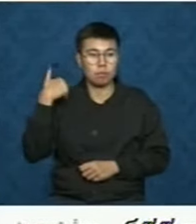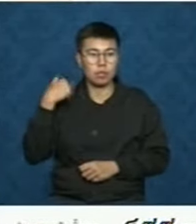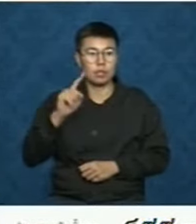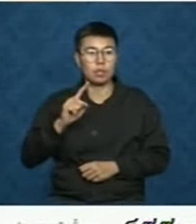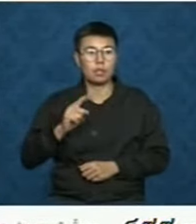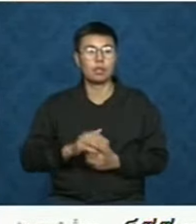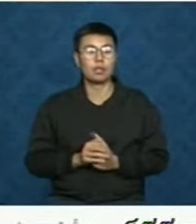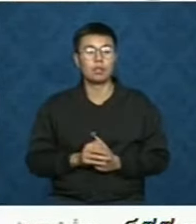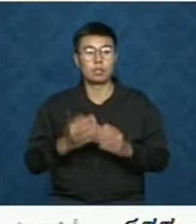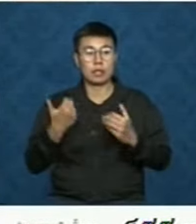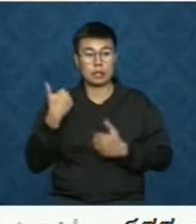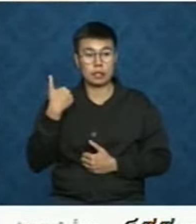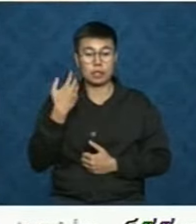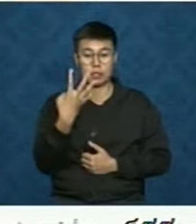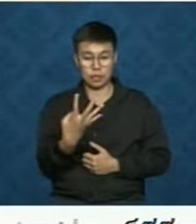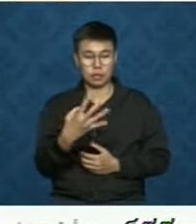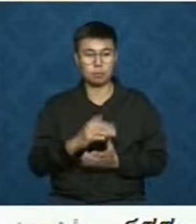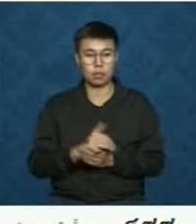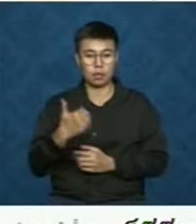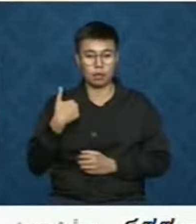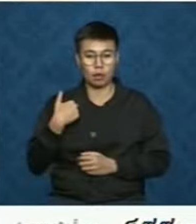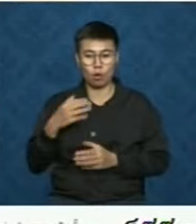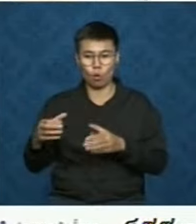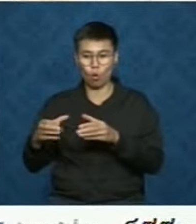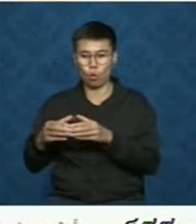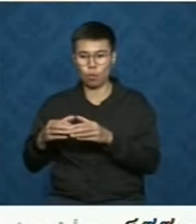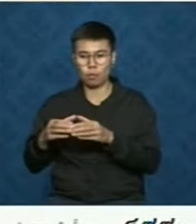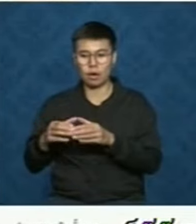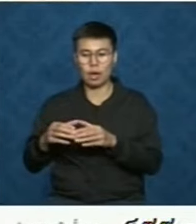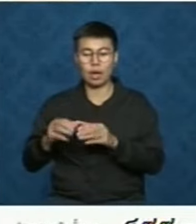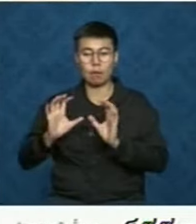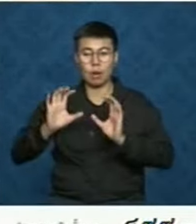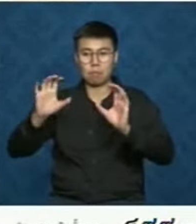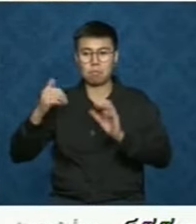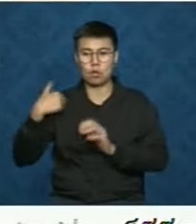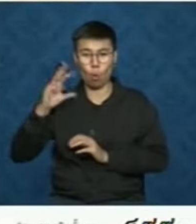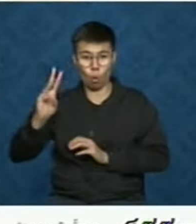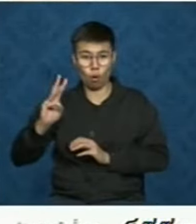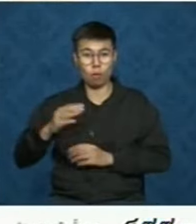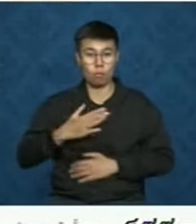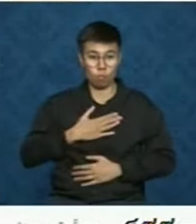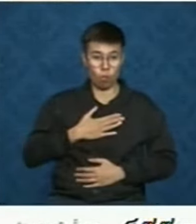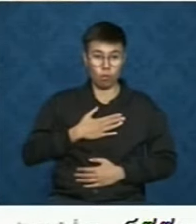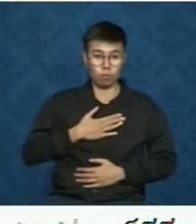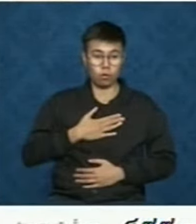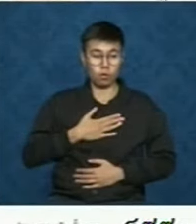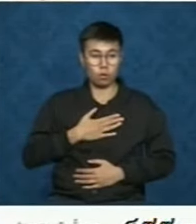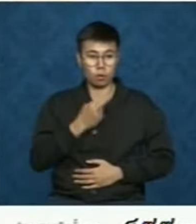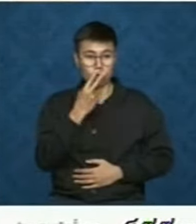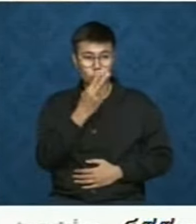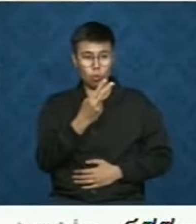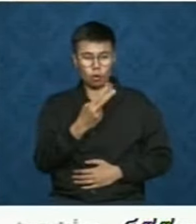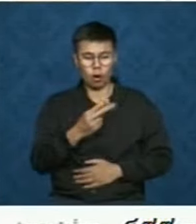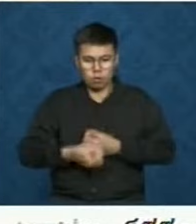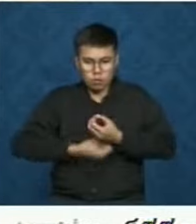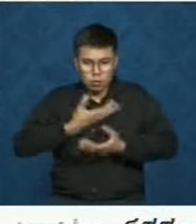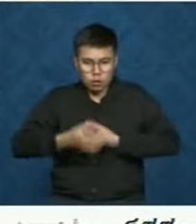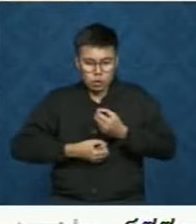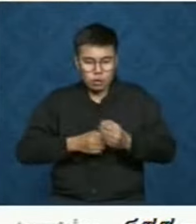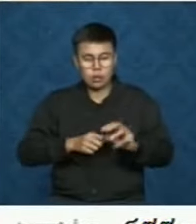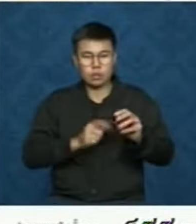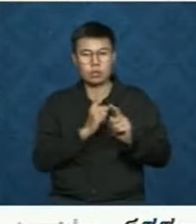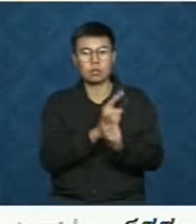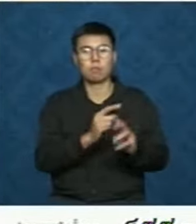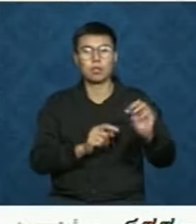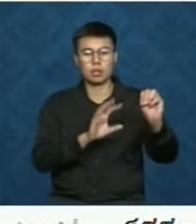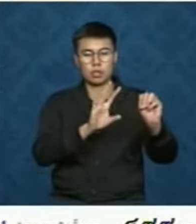ร่างในขณะที่วิปรัฐบาลบอกมี 6ร่างในขณะที่พวกผมเนี่ยนะครับดูการรับฟังความคิดเห็นตามมาตรา